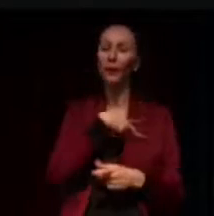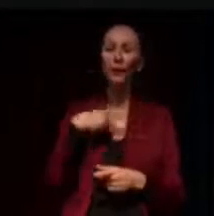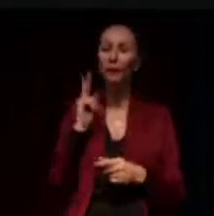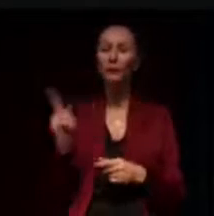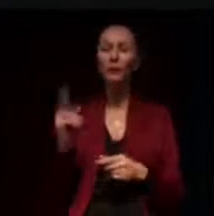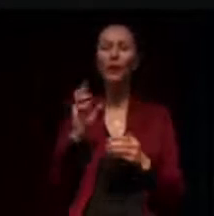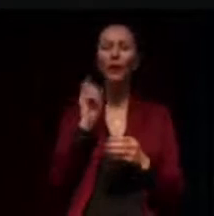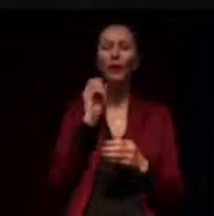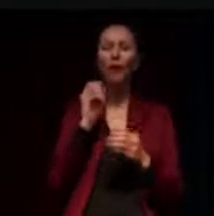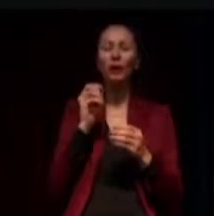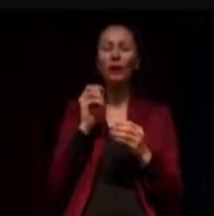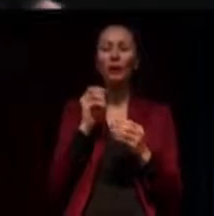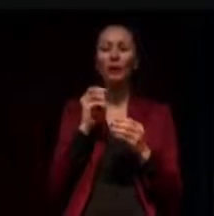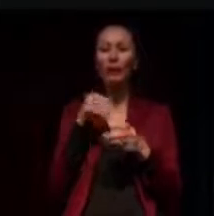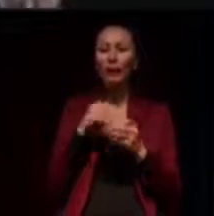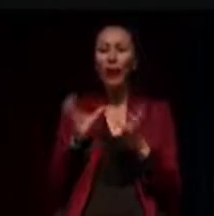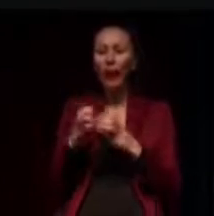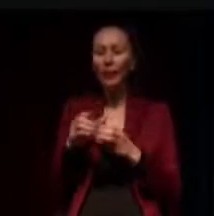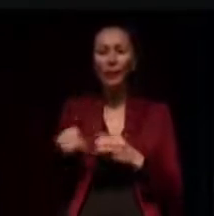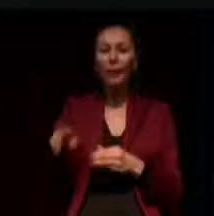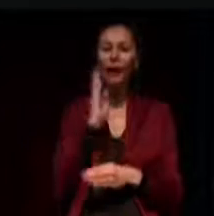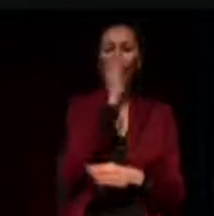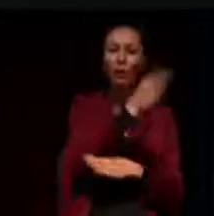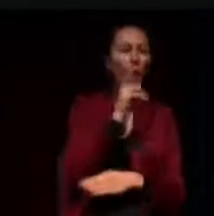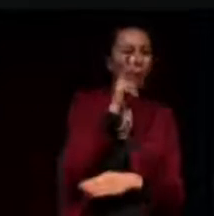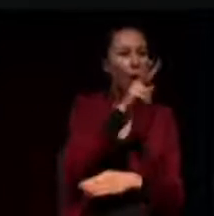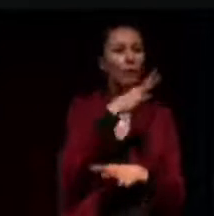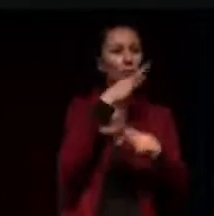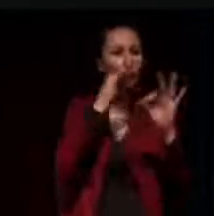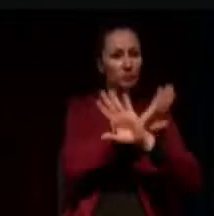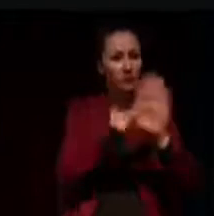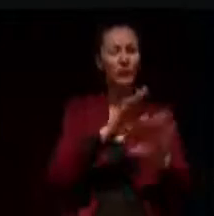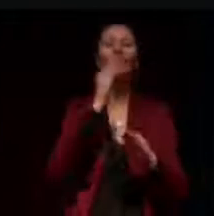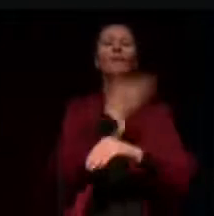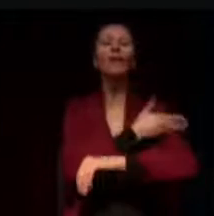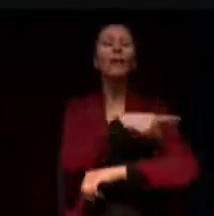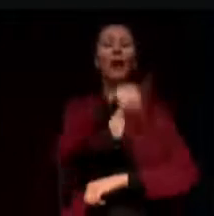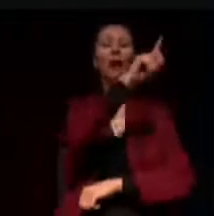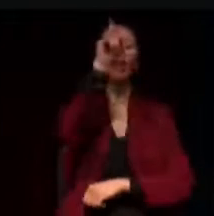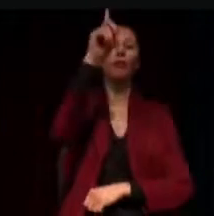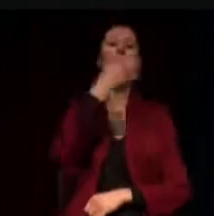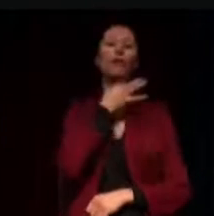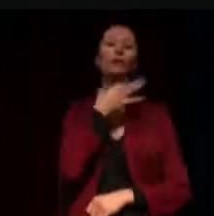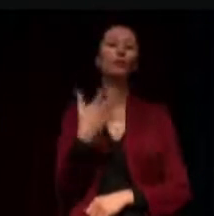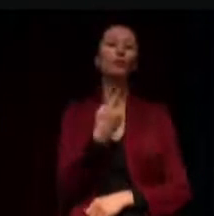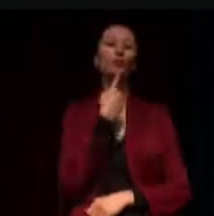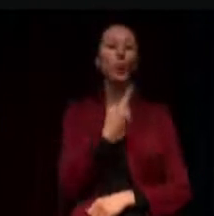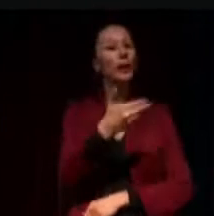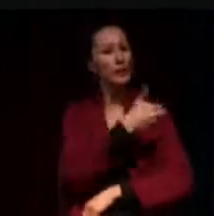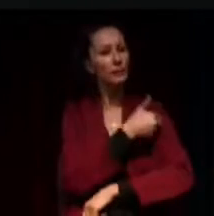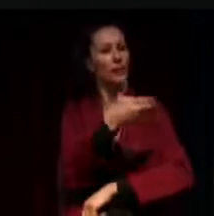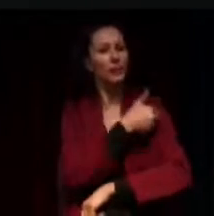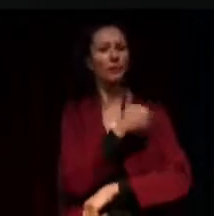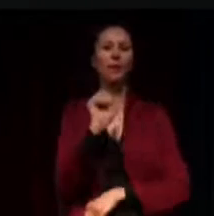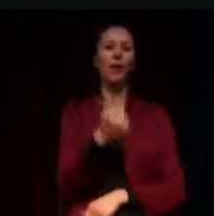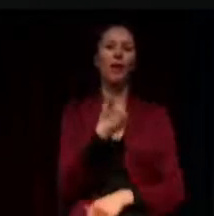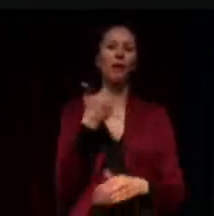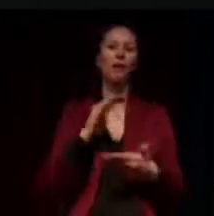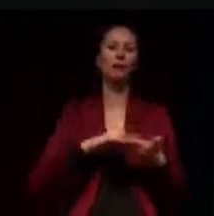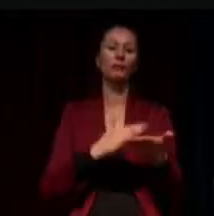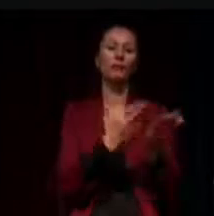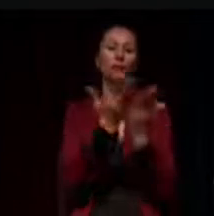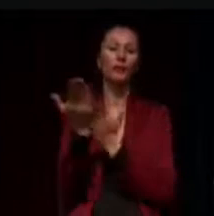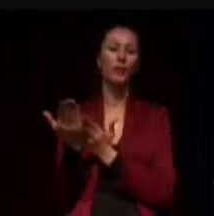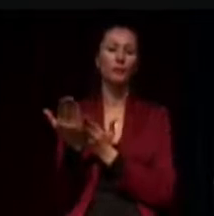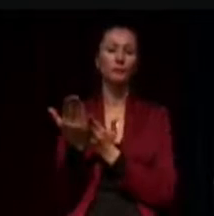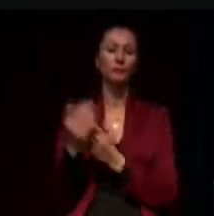hafta içinde onu hallediyorlar ve gidildiğinde tekrar bakıyorsunuz ki yapılmış, vatandaş da Allah razı olsun diyor. Hizmet mi? Hizmet değerli arkadaşlar.